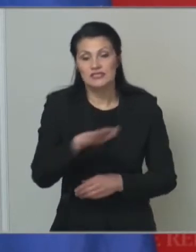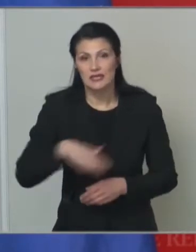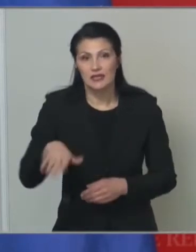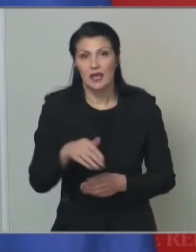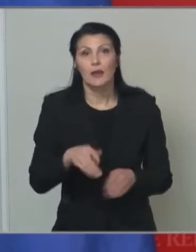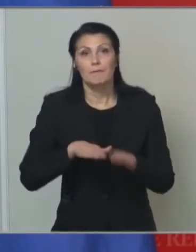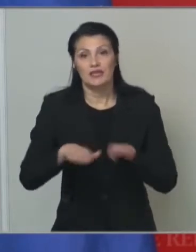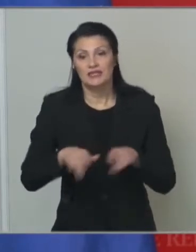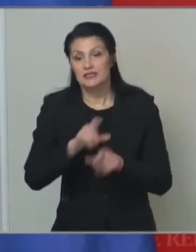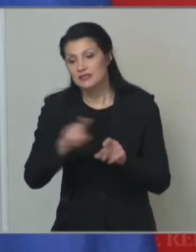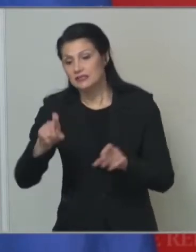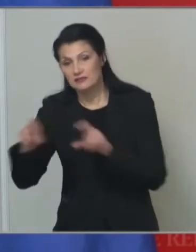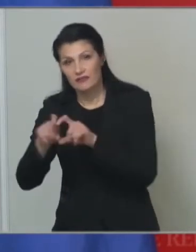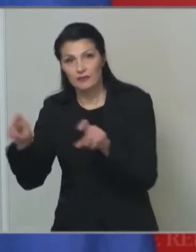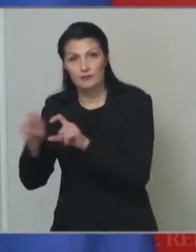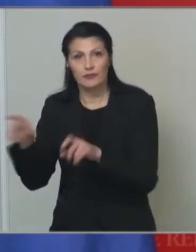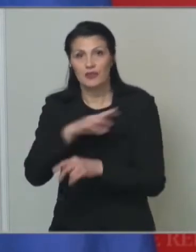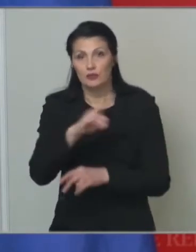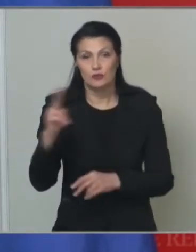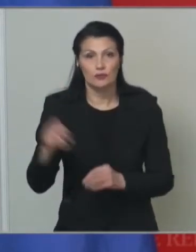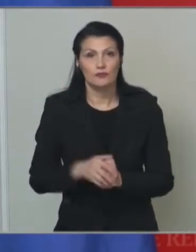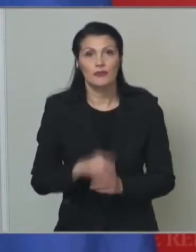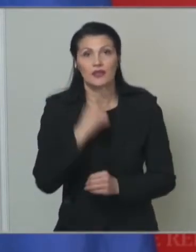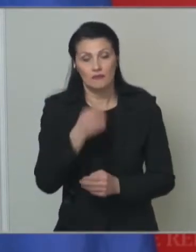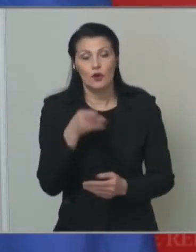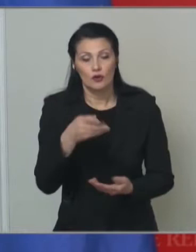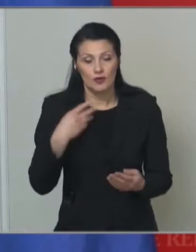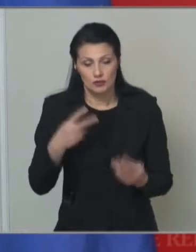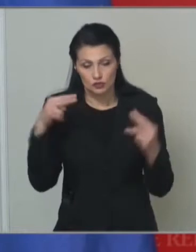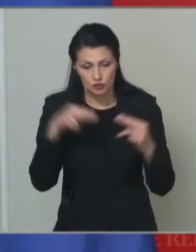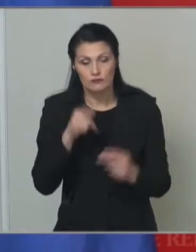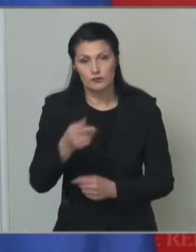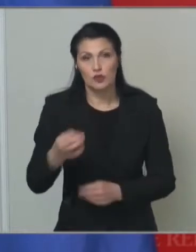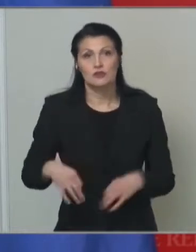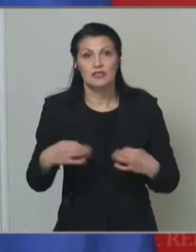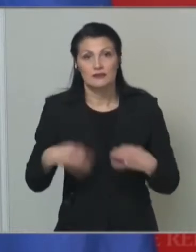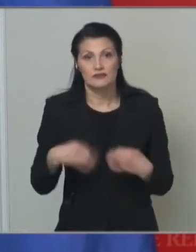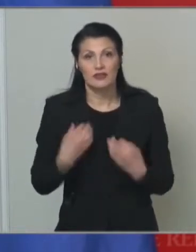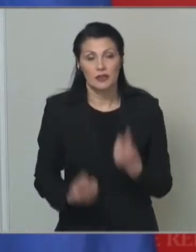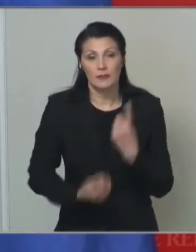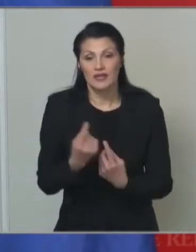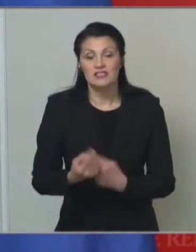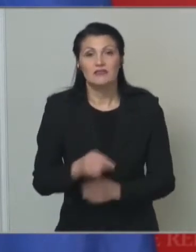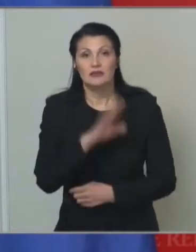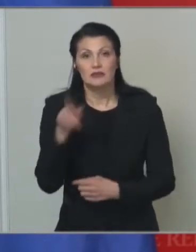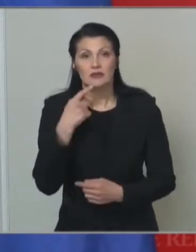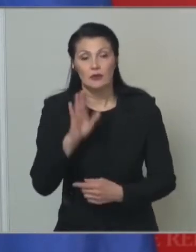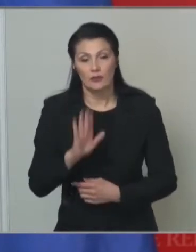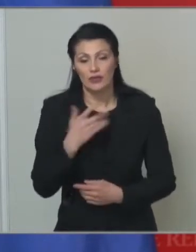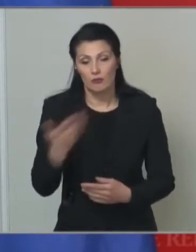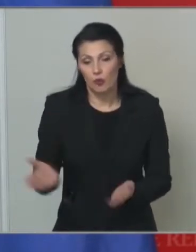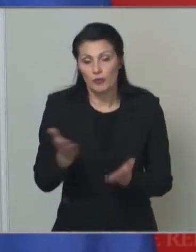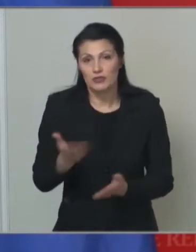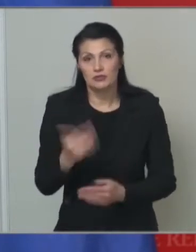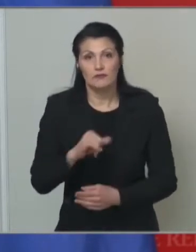министерства, бидејќи во овој момент се соочуваме со здравствен предизвик, чие побрзо надминување е